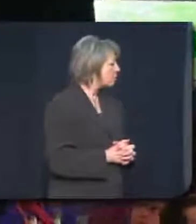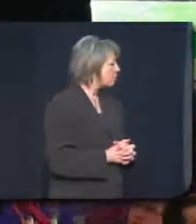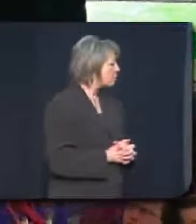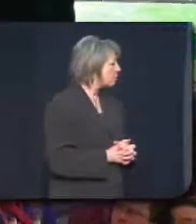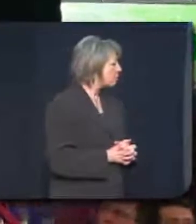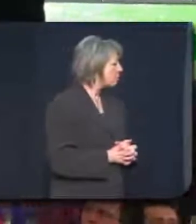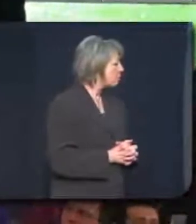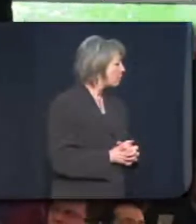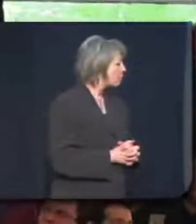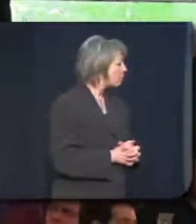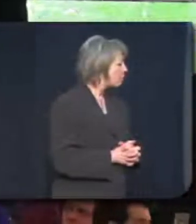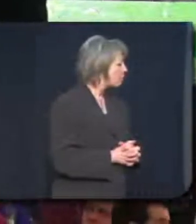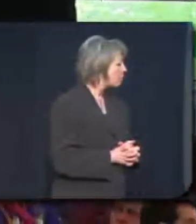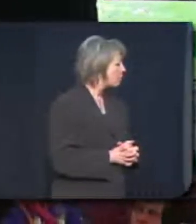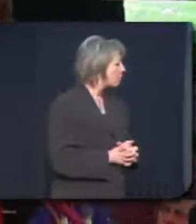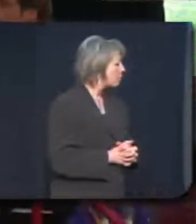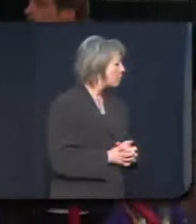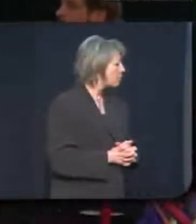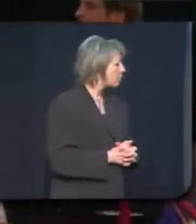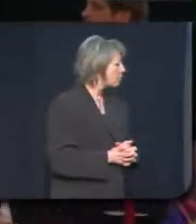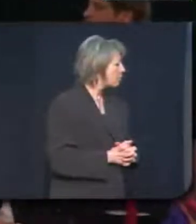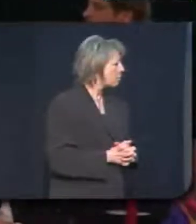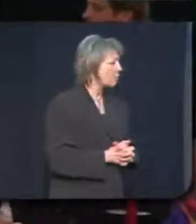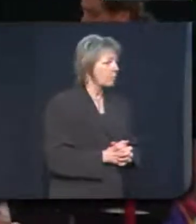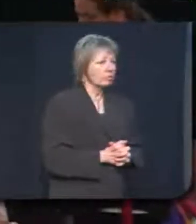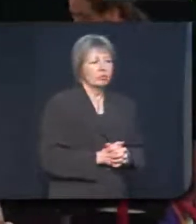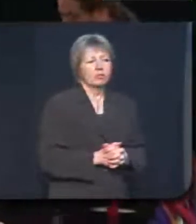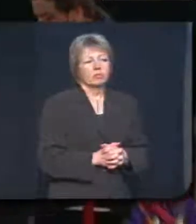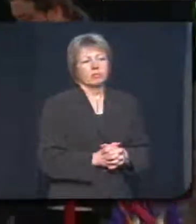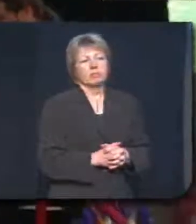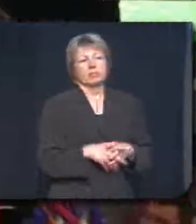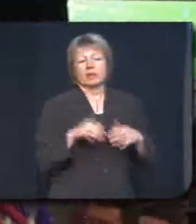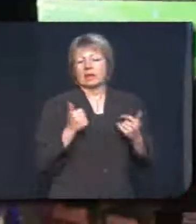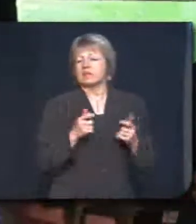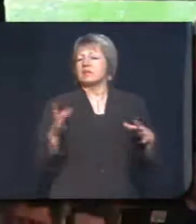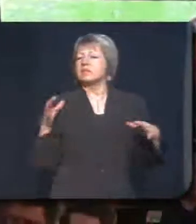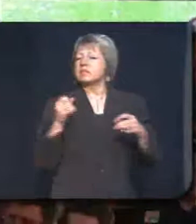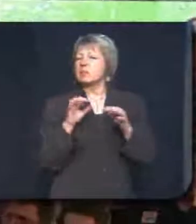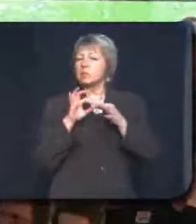fürs Protokoll ich übergebe die Versammlungsleitung an den Fabio